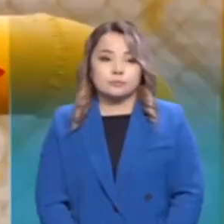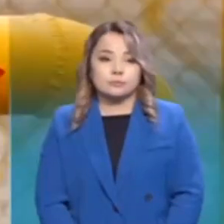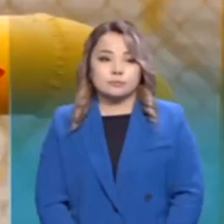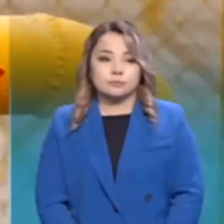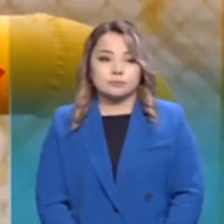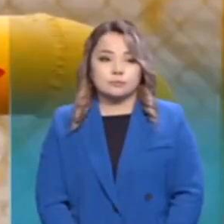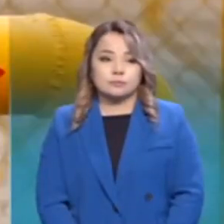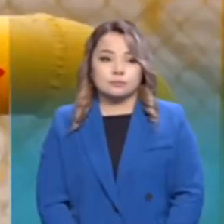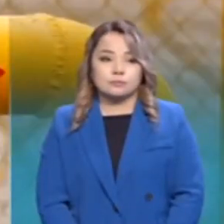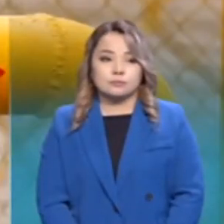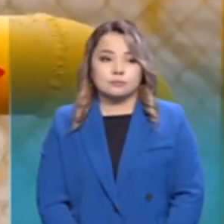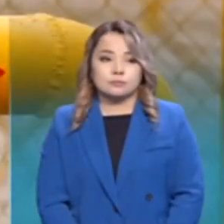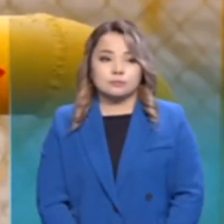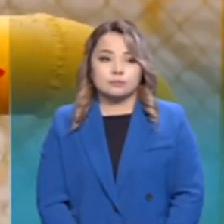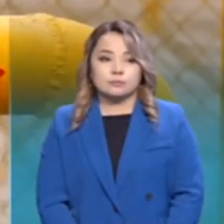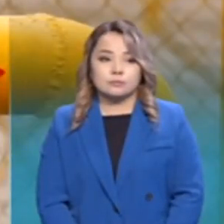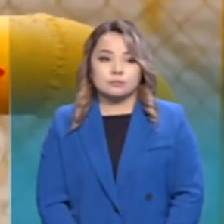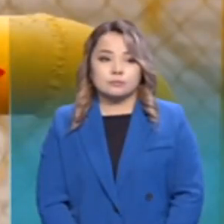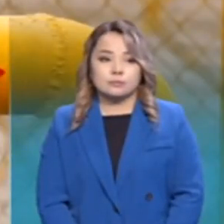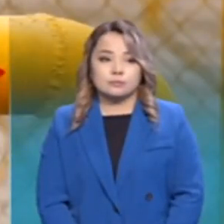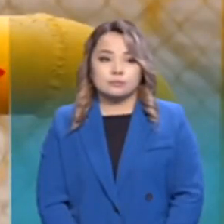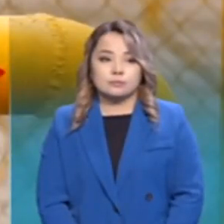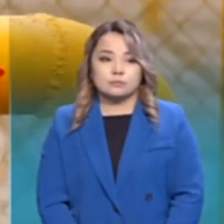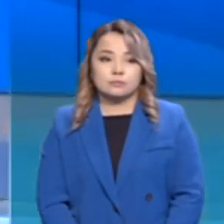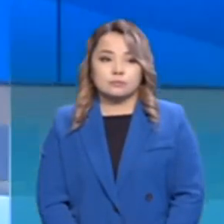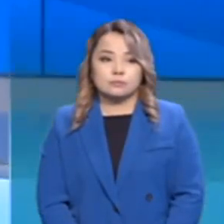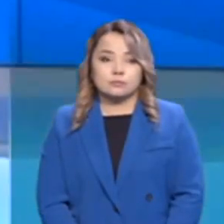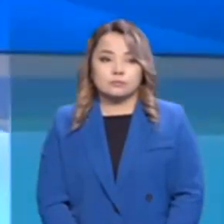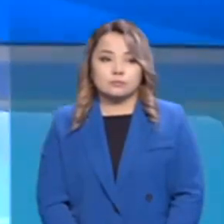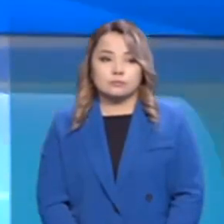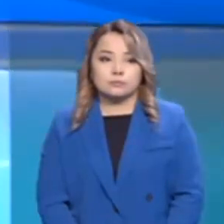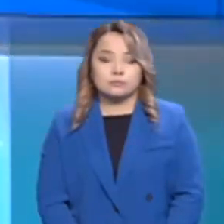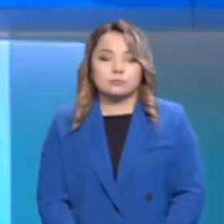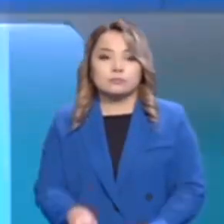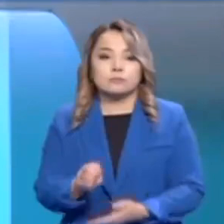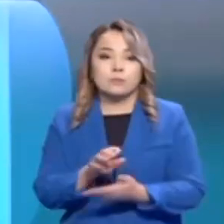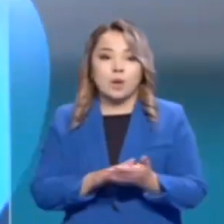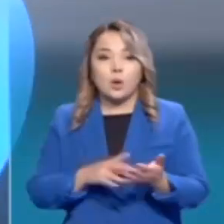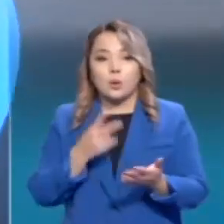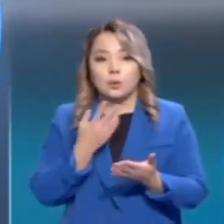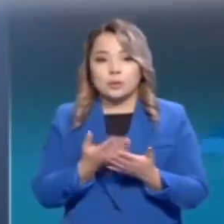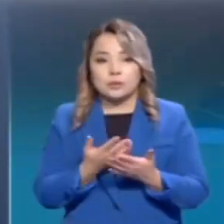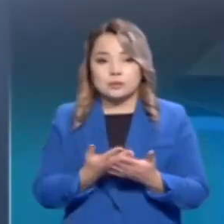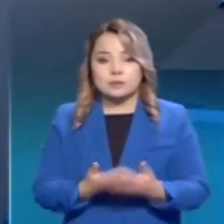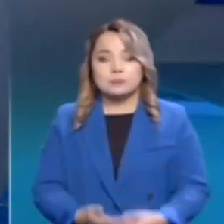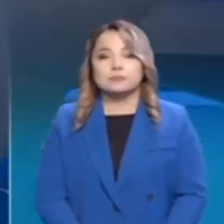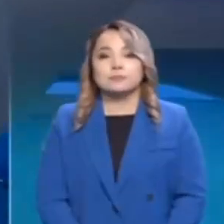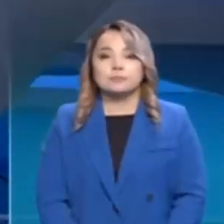Сергілі, Нұрлыбек Нұрмахан, Қазақстан ұлттық телеарнасы. Әрі қарай көретіндеріңіз.